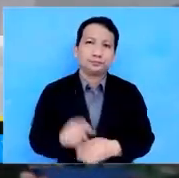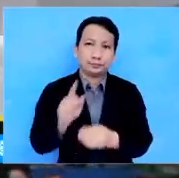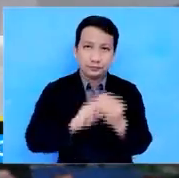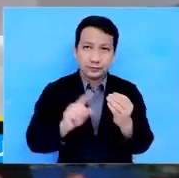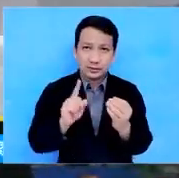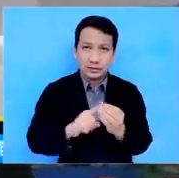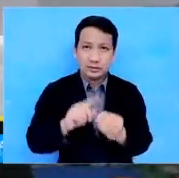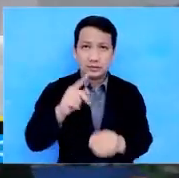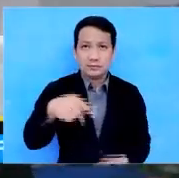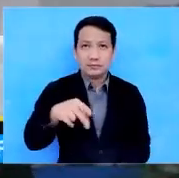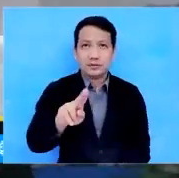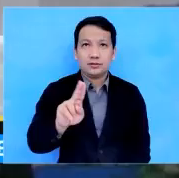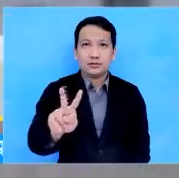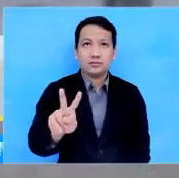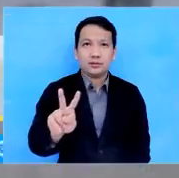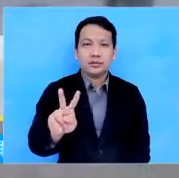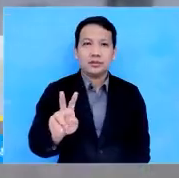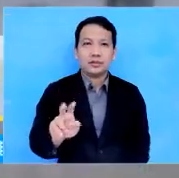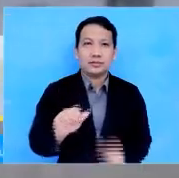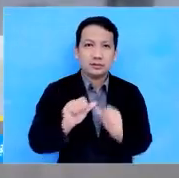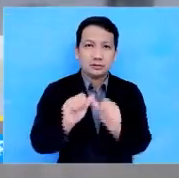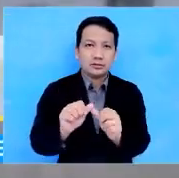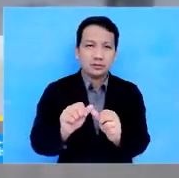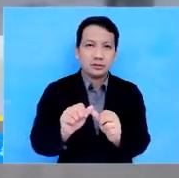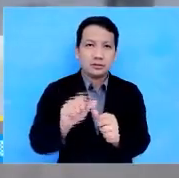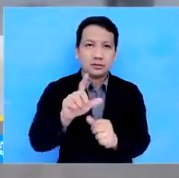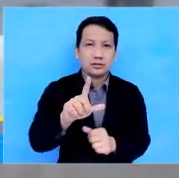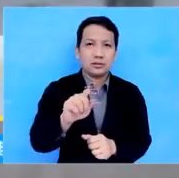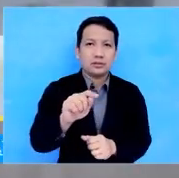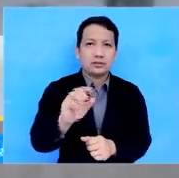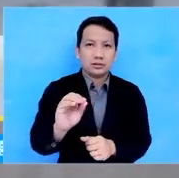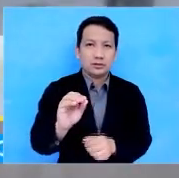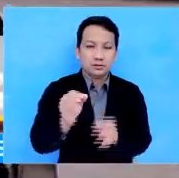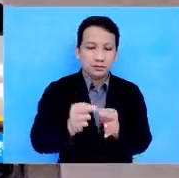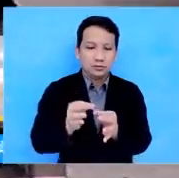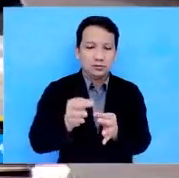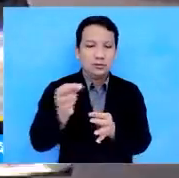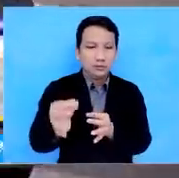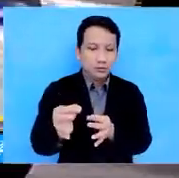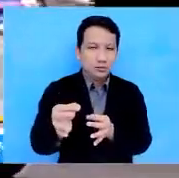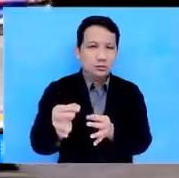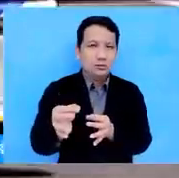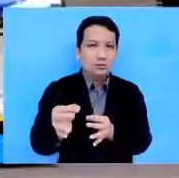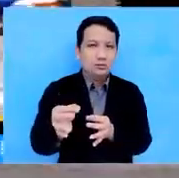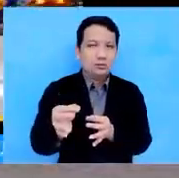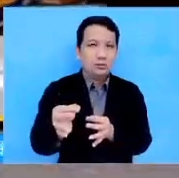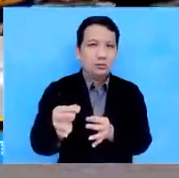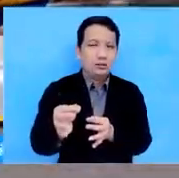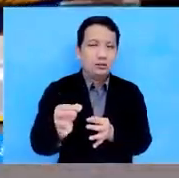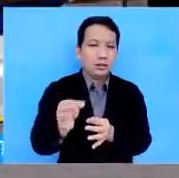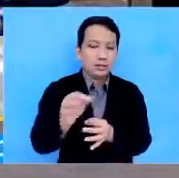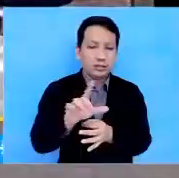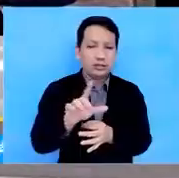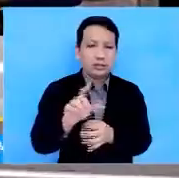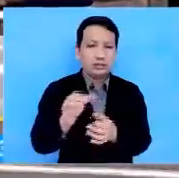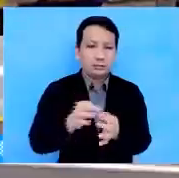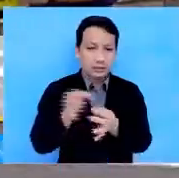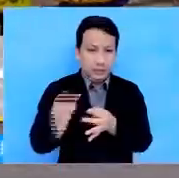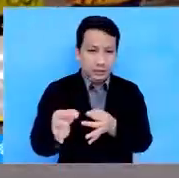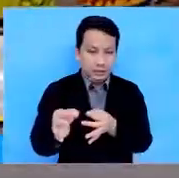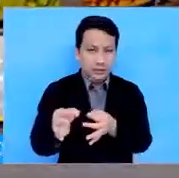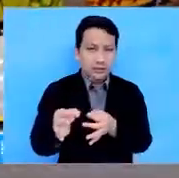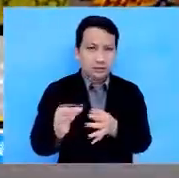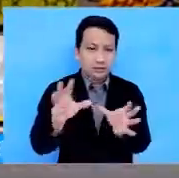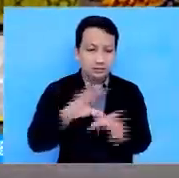PUV modernization, pinalawig ng Land Transportation Franchising and Regulatory Board o LTFRB ang deadline sa pagsali